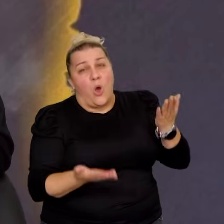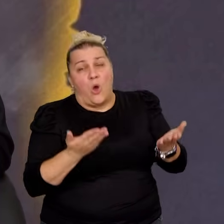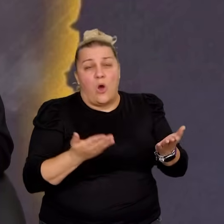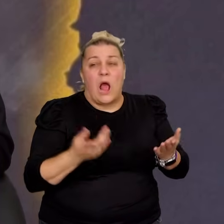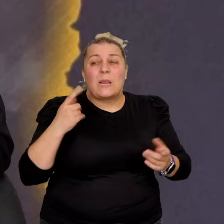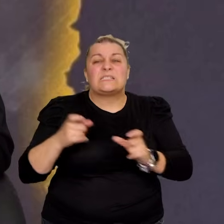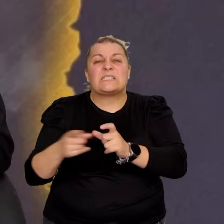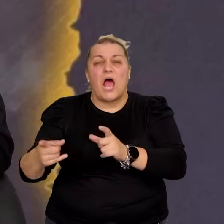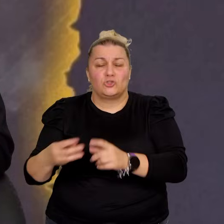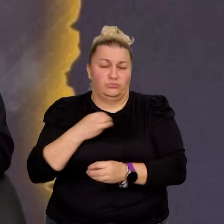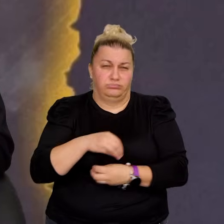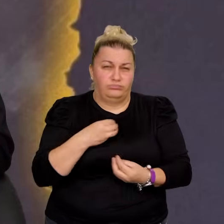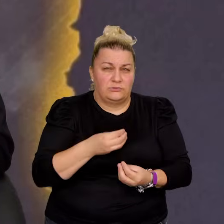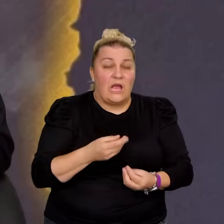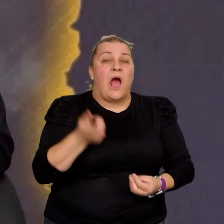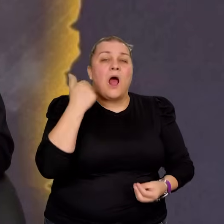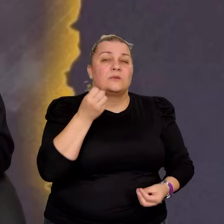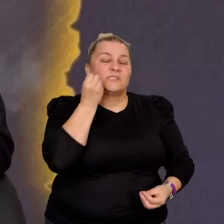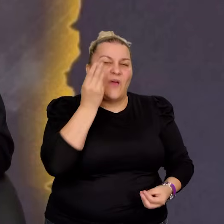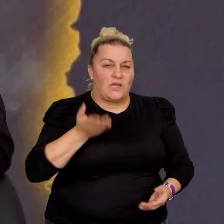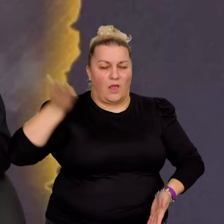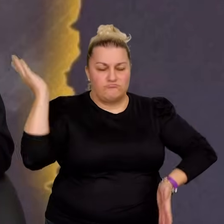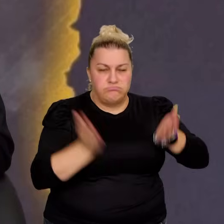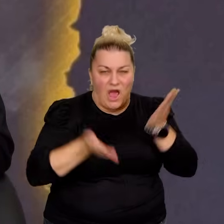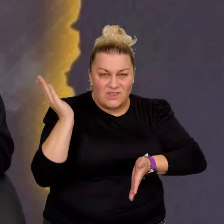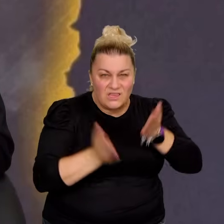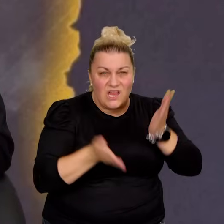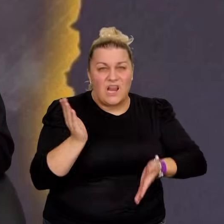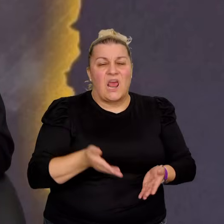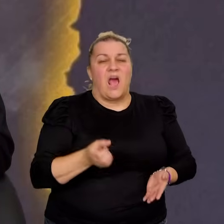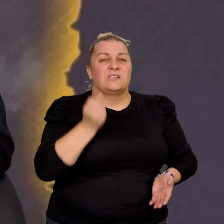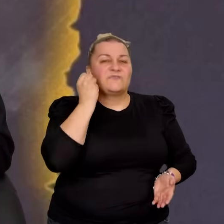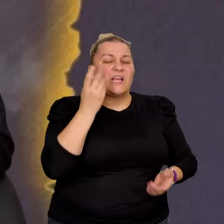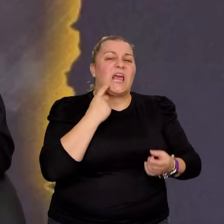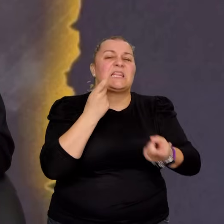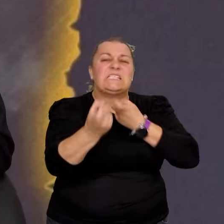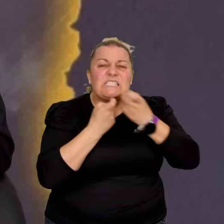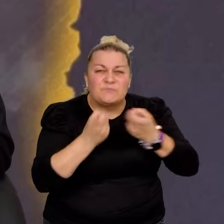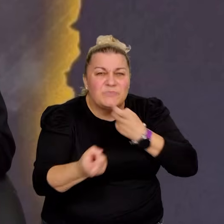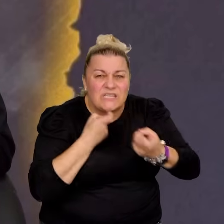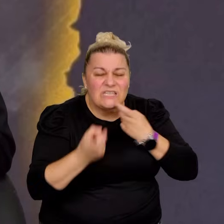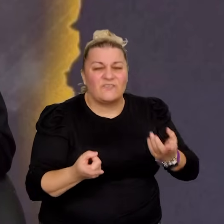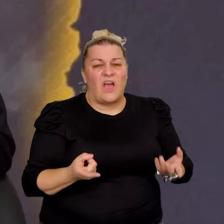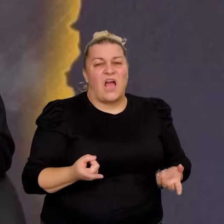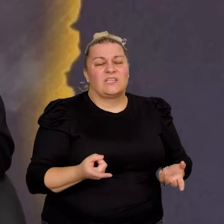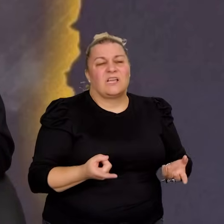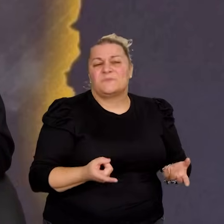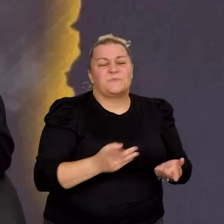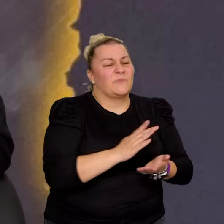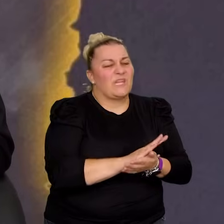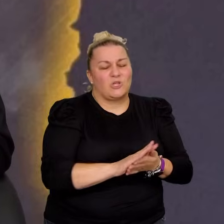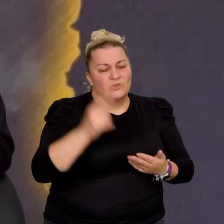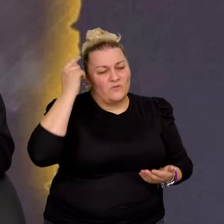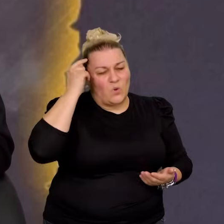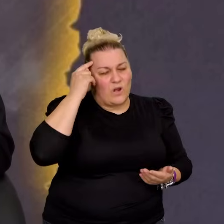sa Stajićem. Međutim, svakodnevna batinanja, svakodnevna ispitivanja, jednostavno kažem, pusti se na tu neku